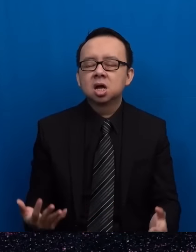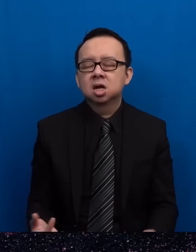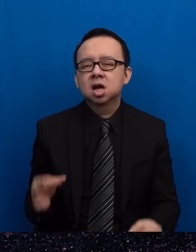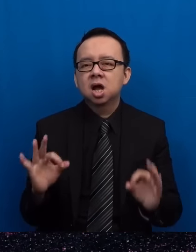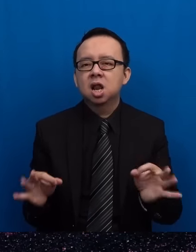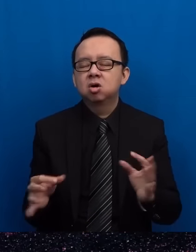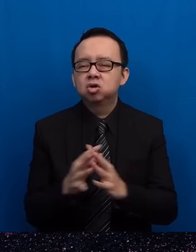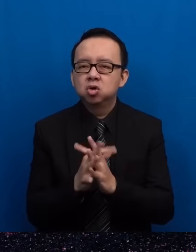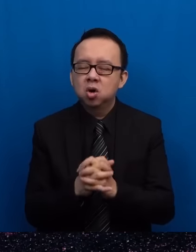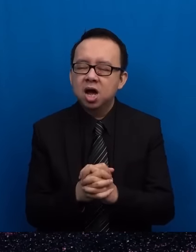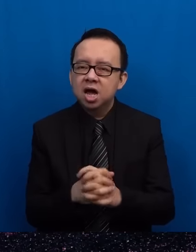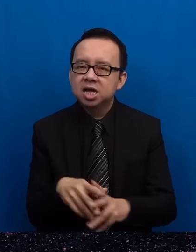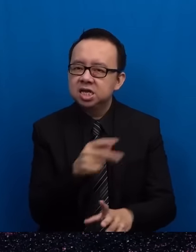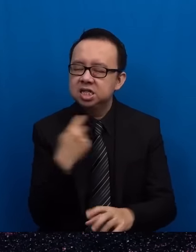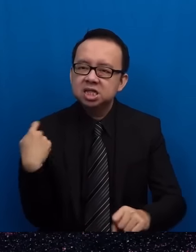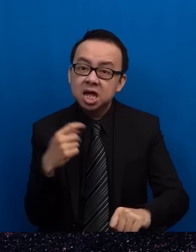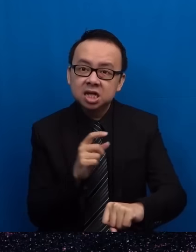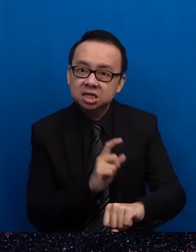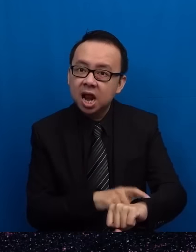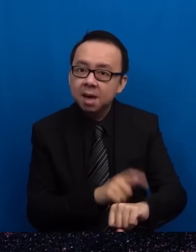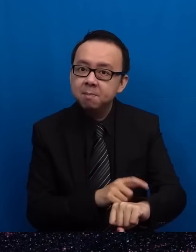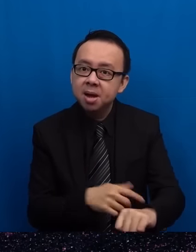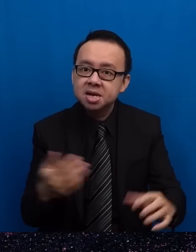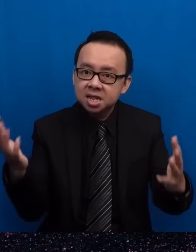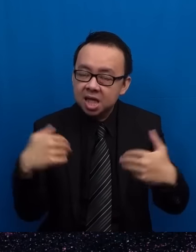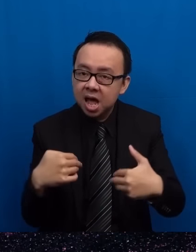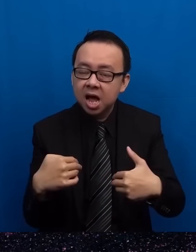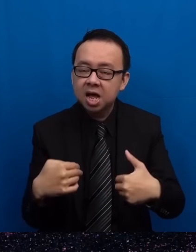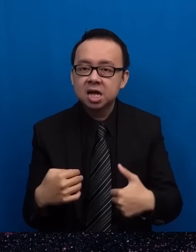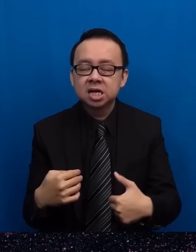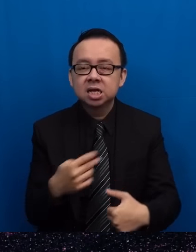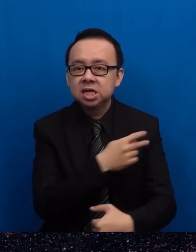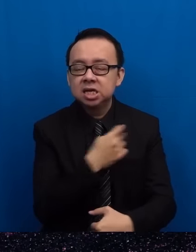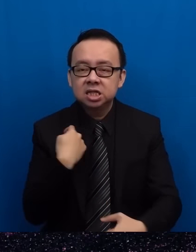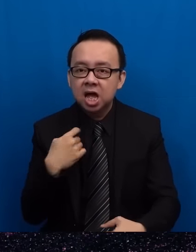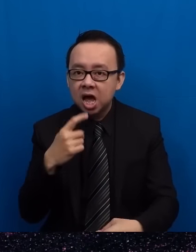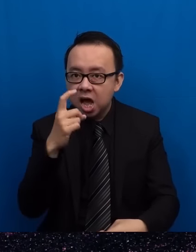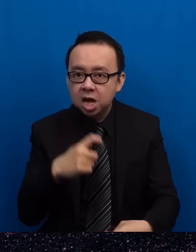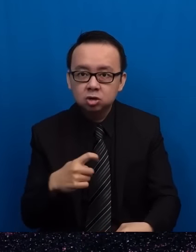jawabannya, taruhlah curiga pada proposal doamu sendiri.